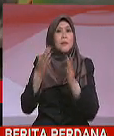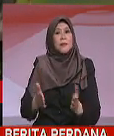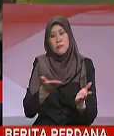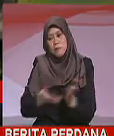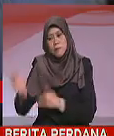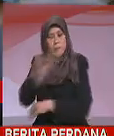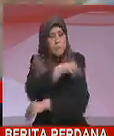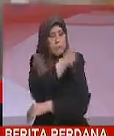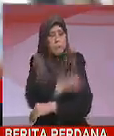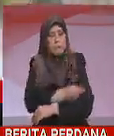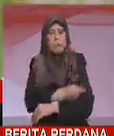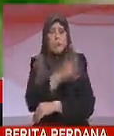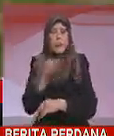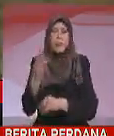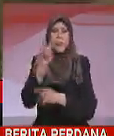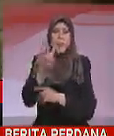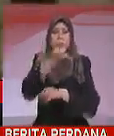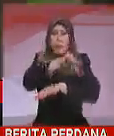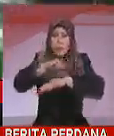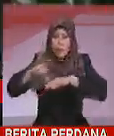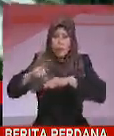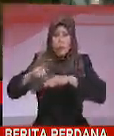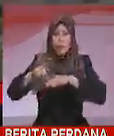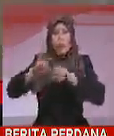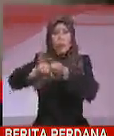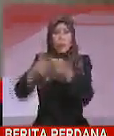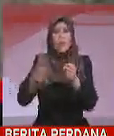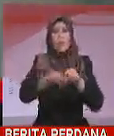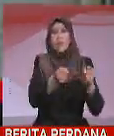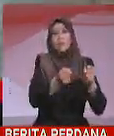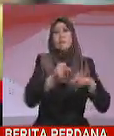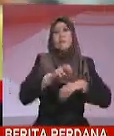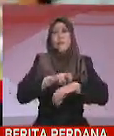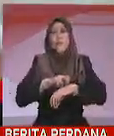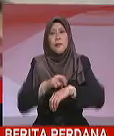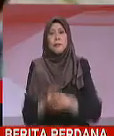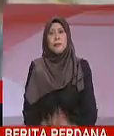dikejarkan ke hospital dan terpaksa menjalani dua pembedahan selepas patah beberapa tulang.